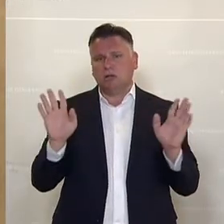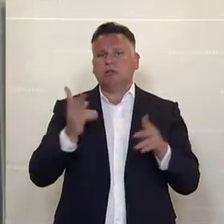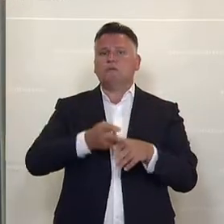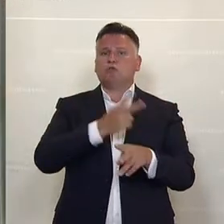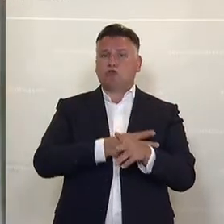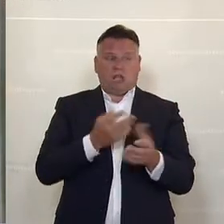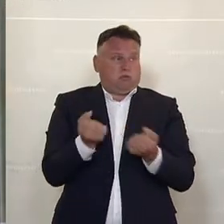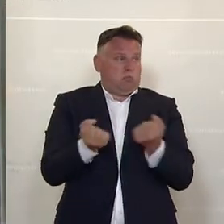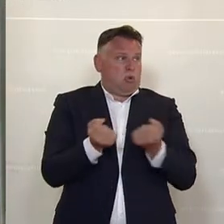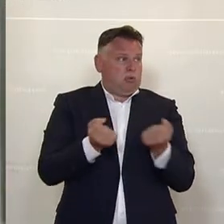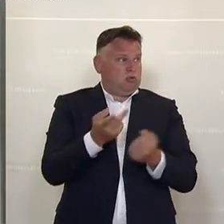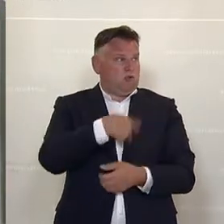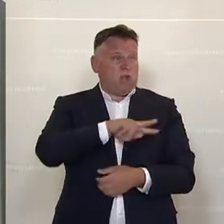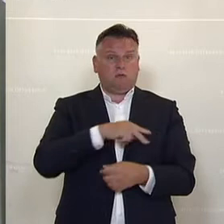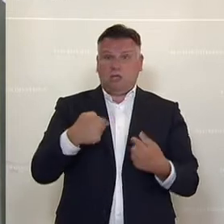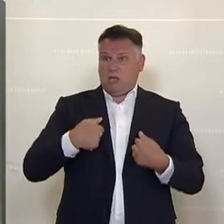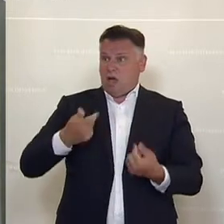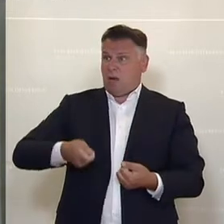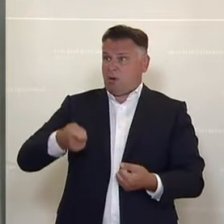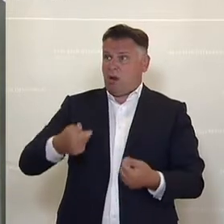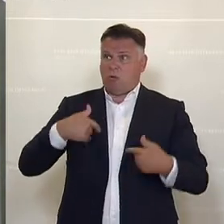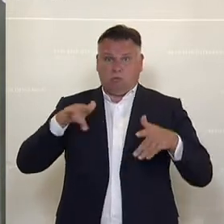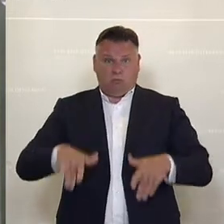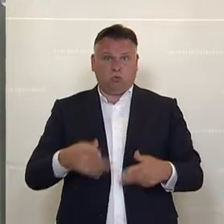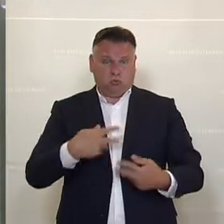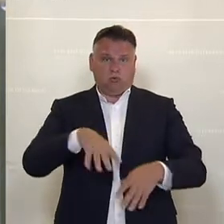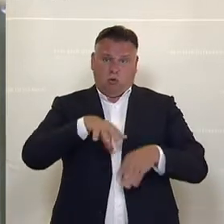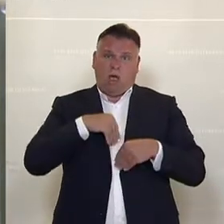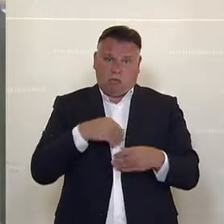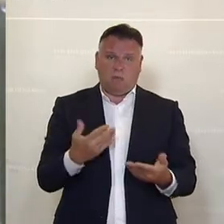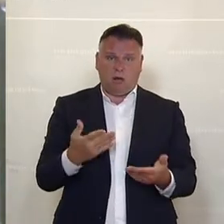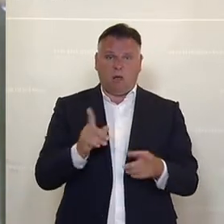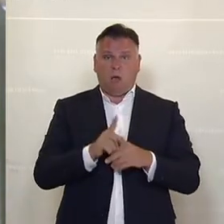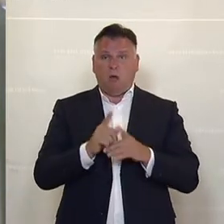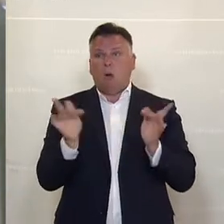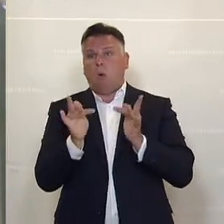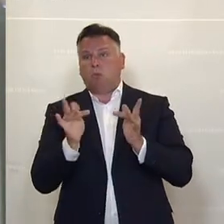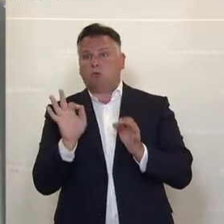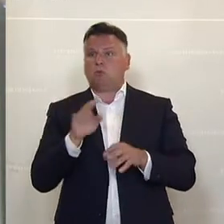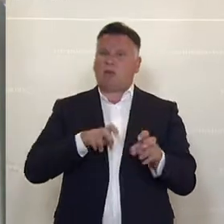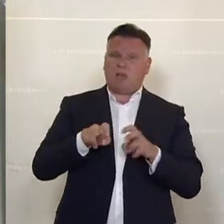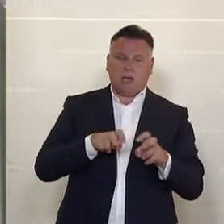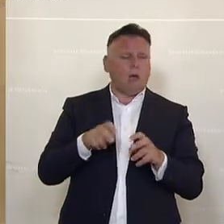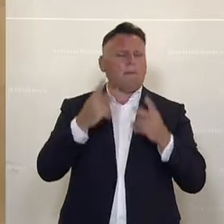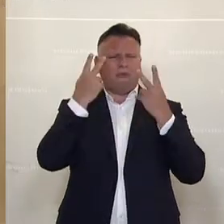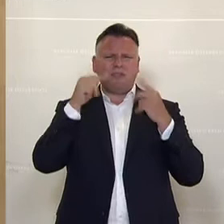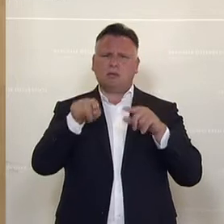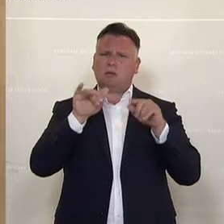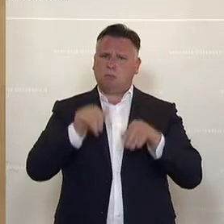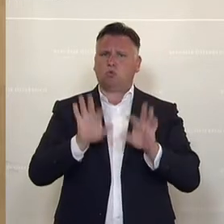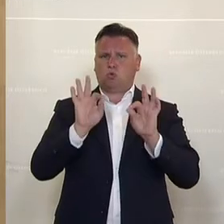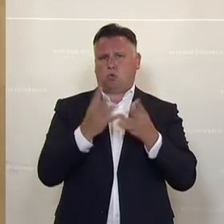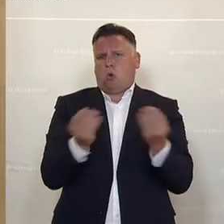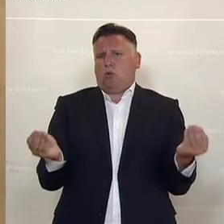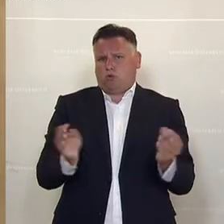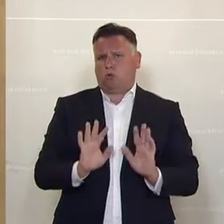die man als Abgeordneter nun mal hat, egal ob Regierungspartei oder Oppositionspartei, ist es uns wichtig, zu einer guten Lösung zu kommen.